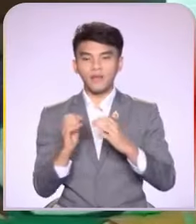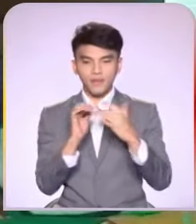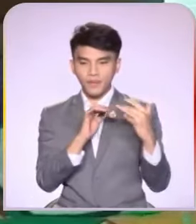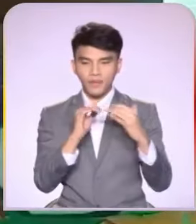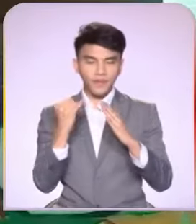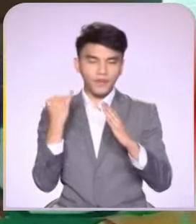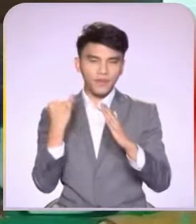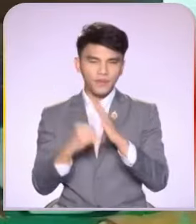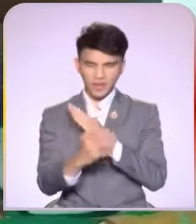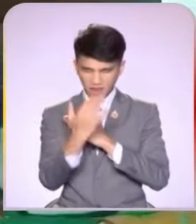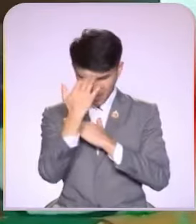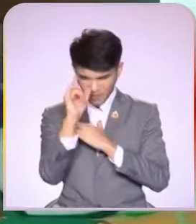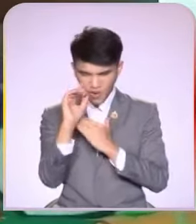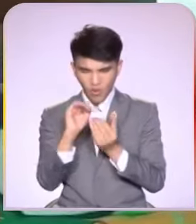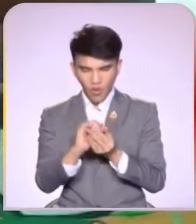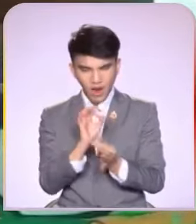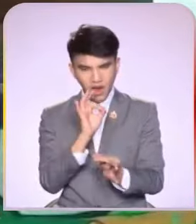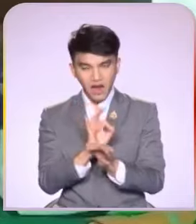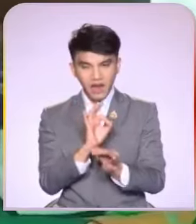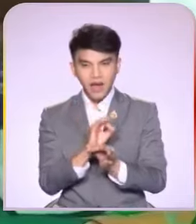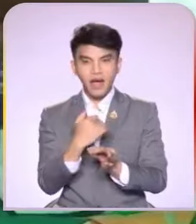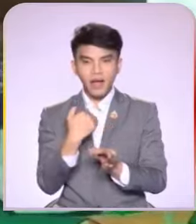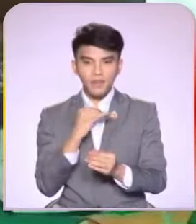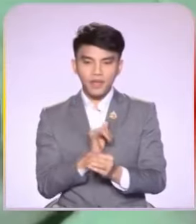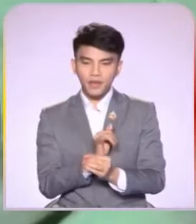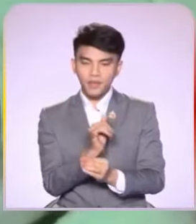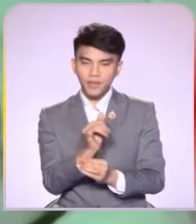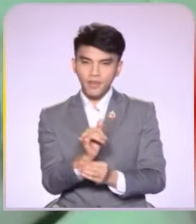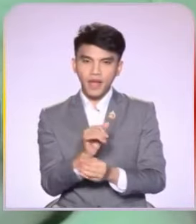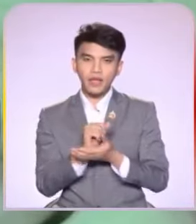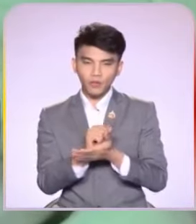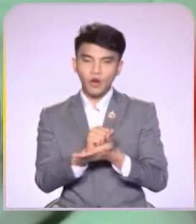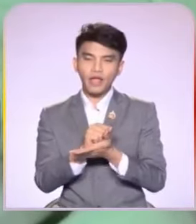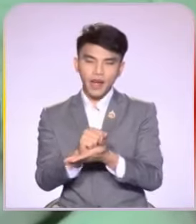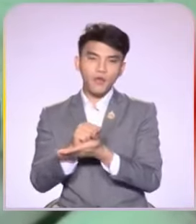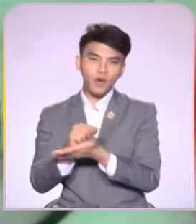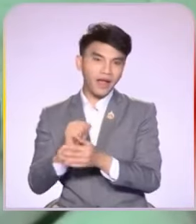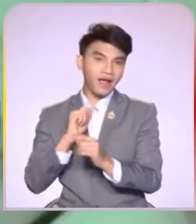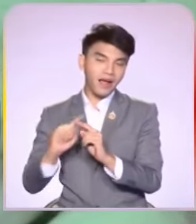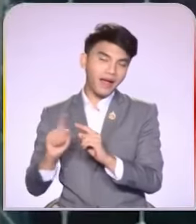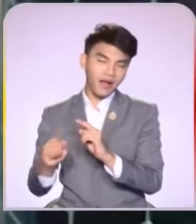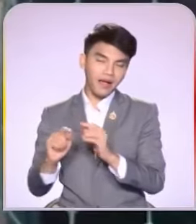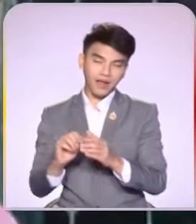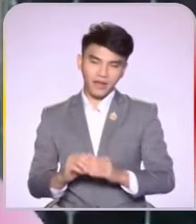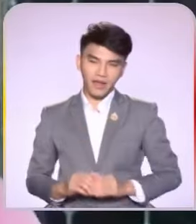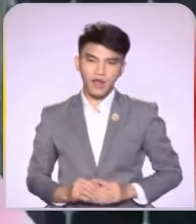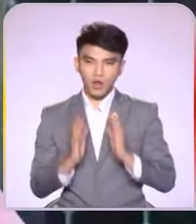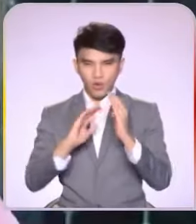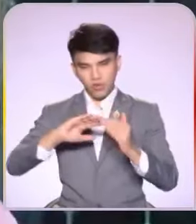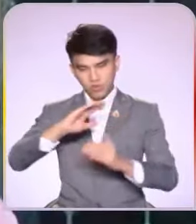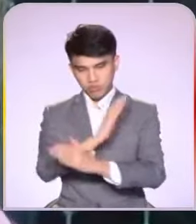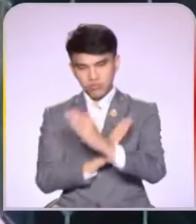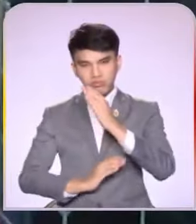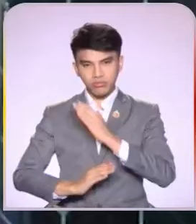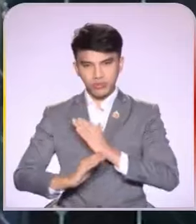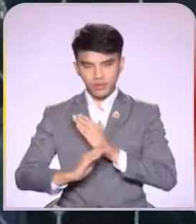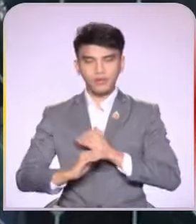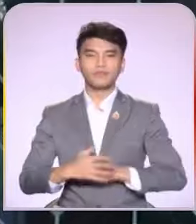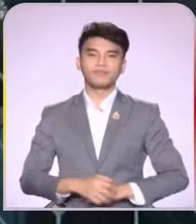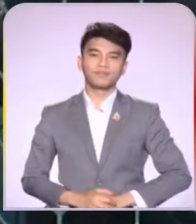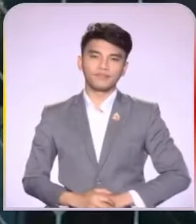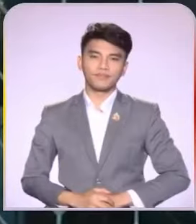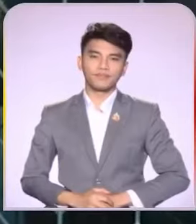คลาดเคลื่อนเพราะว่าปกติแล้วเนี่ยธนาคารก็จะมีการลงพื้นที่ออกมาบริการนอกสถานที่แบบนี้ให้กับลูกค้าที่เป็นผู้พิการหรือผู้ป่